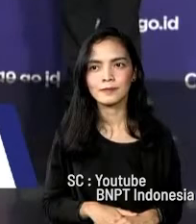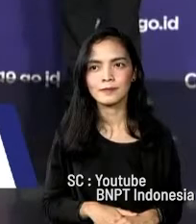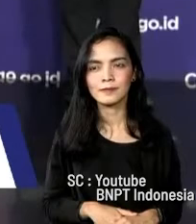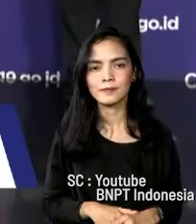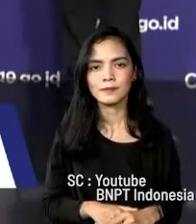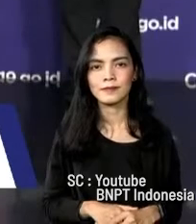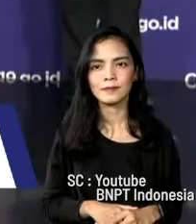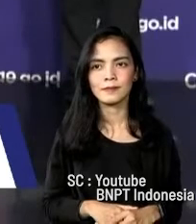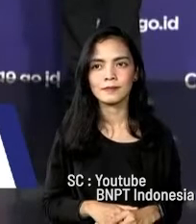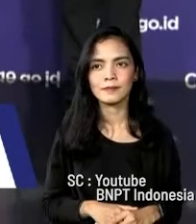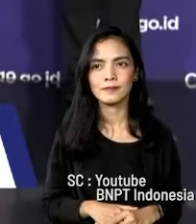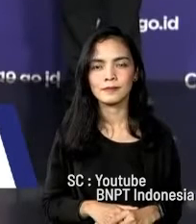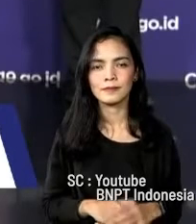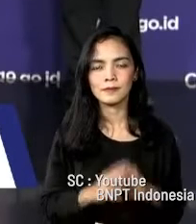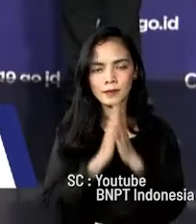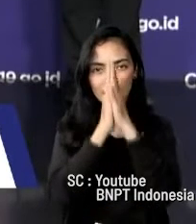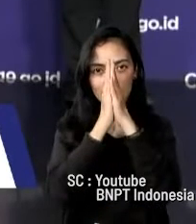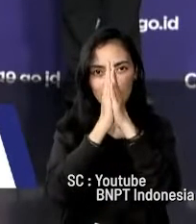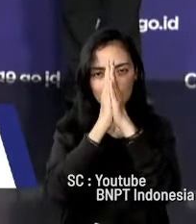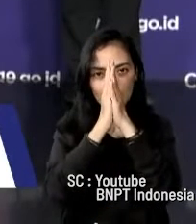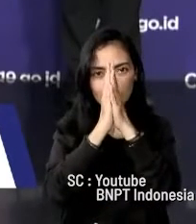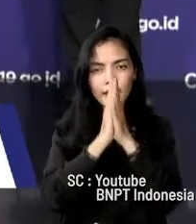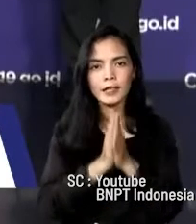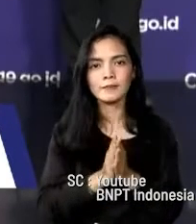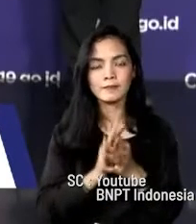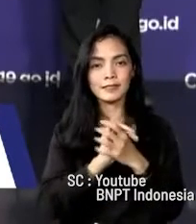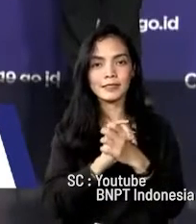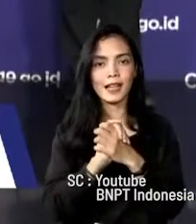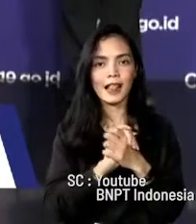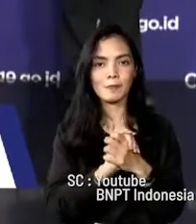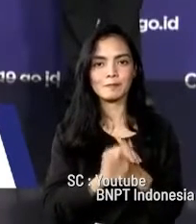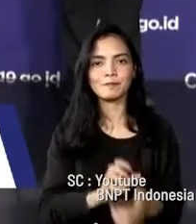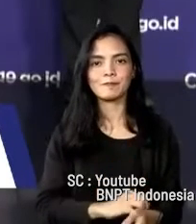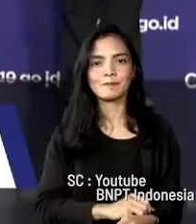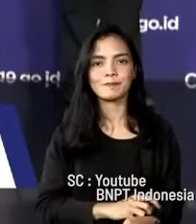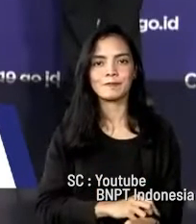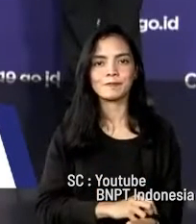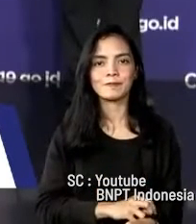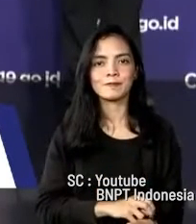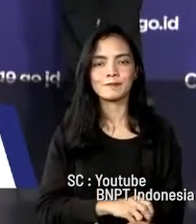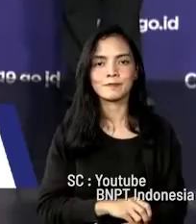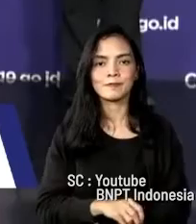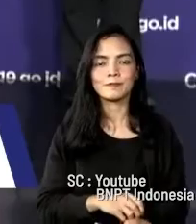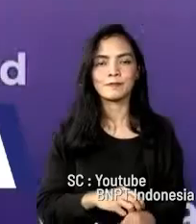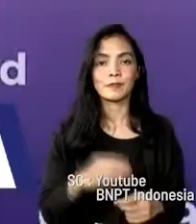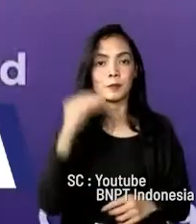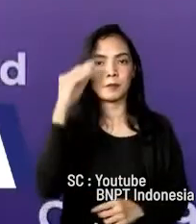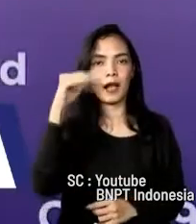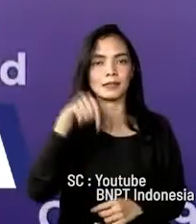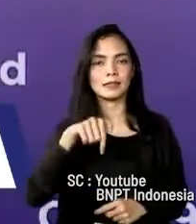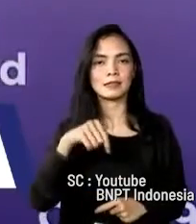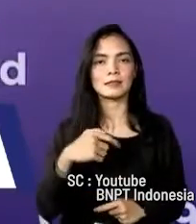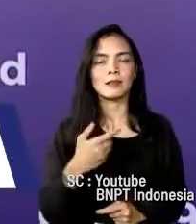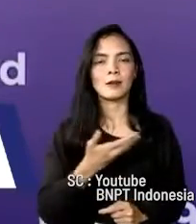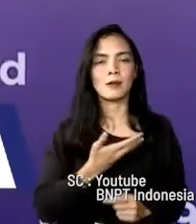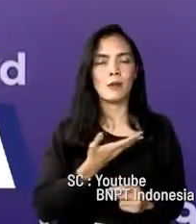tamu saya di budaya nama budaya salam sejahtera untuk kita semua pada bakteri ini